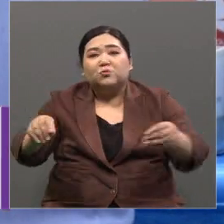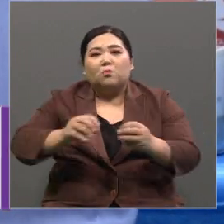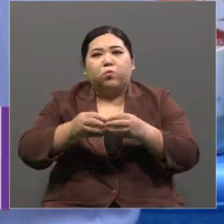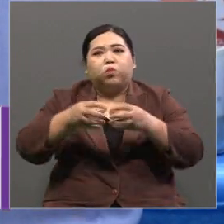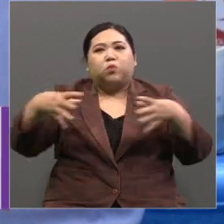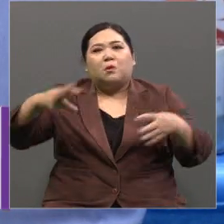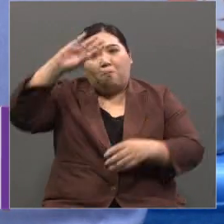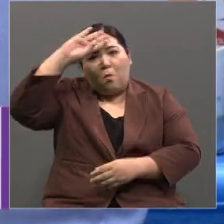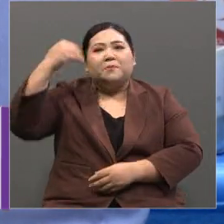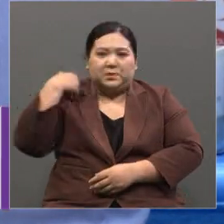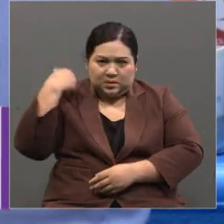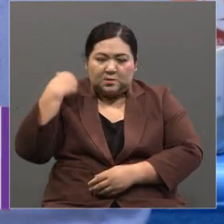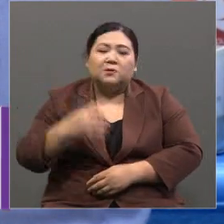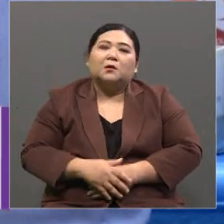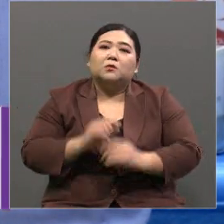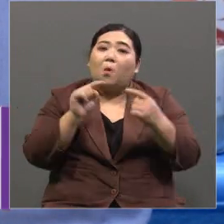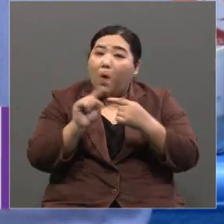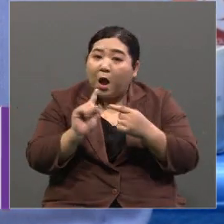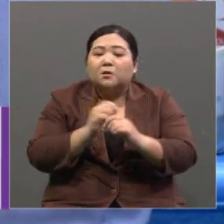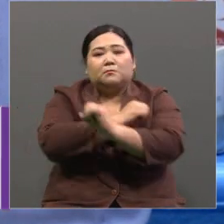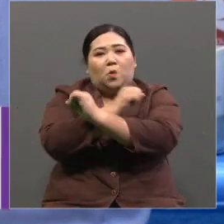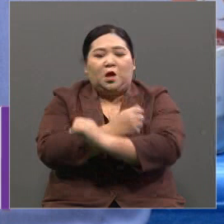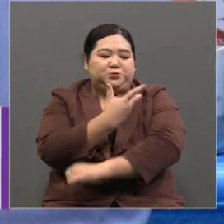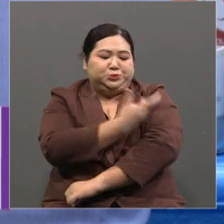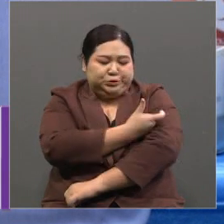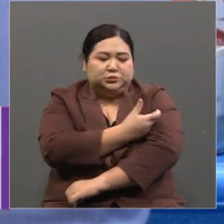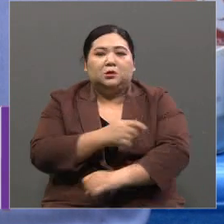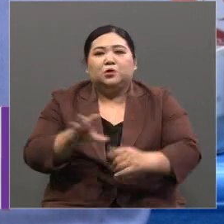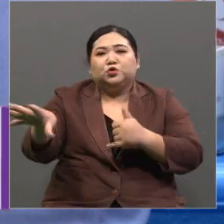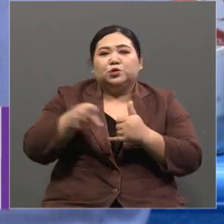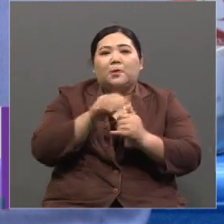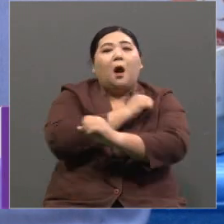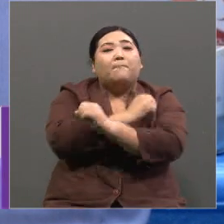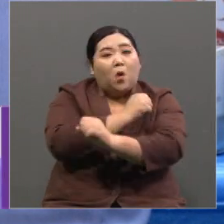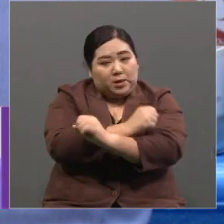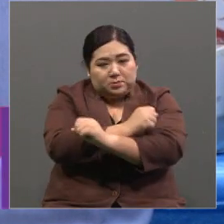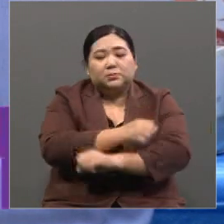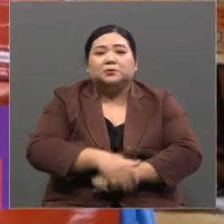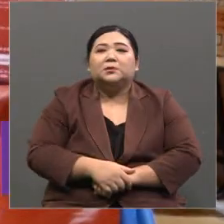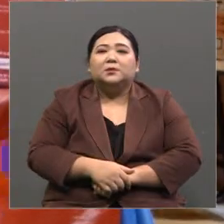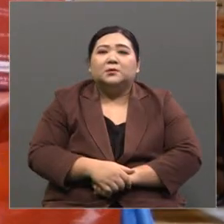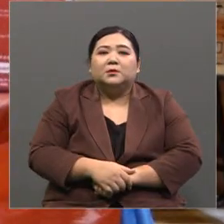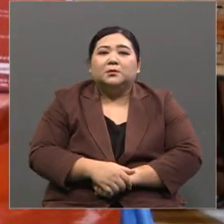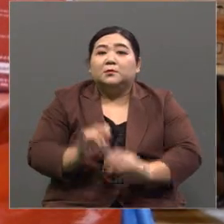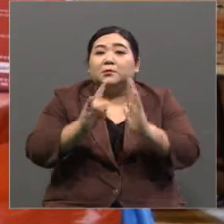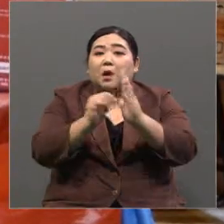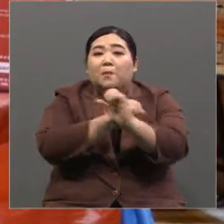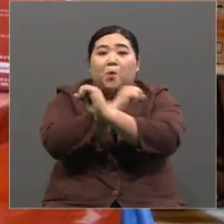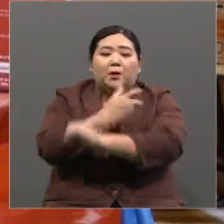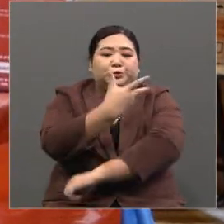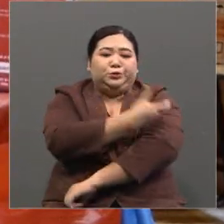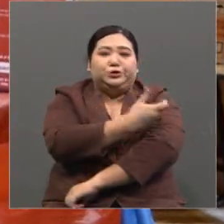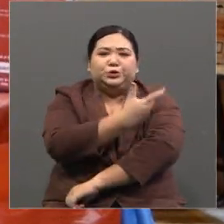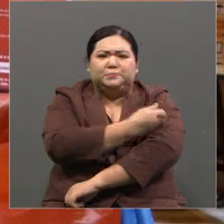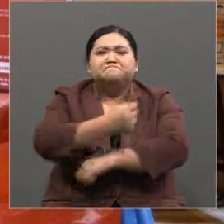ควิด -19 ทั้งจากการฉีดวัคซีนแล้วก็การติดเชื้อแล้วแต่การฉีดวัคซีนโควิด -19 จะเป็นในลักษณะของการฉีดประ